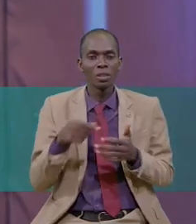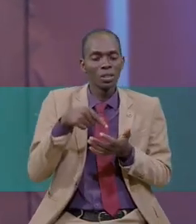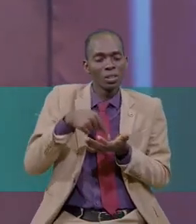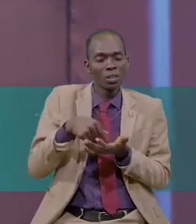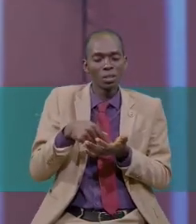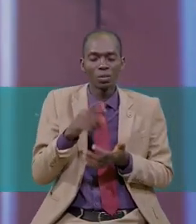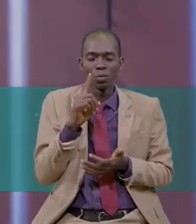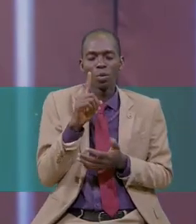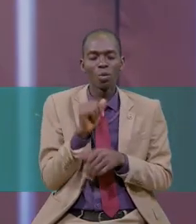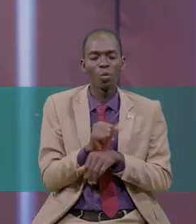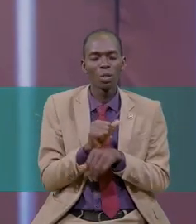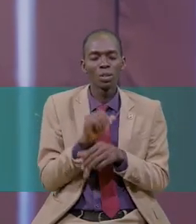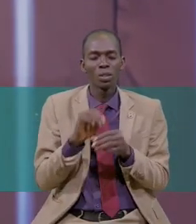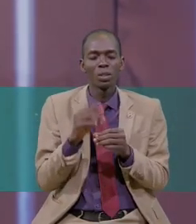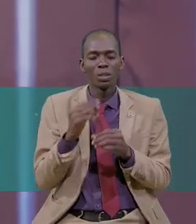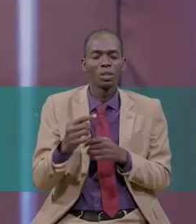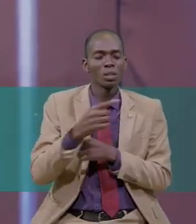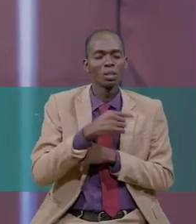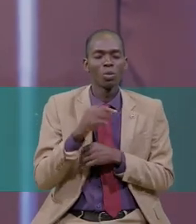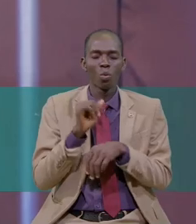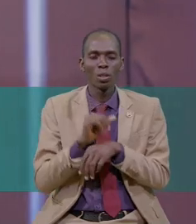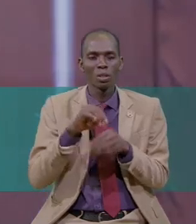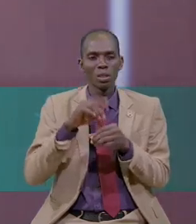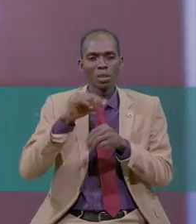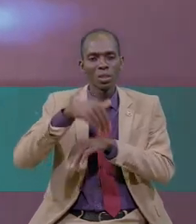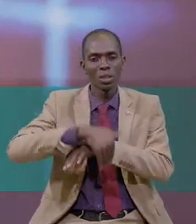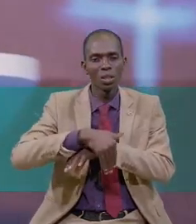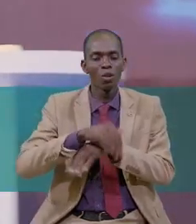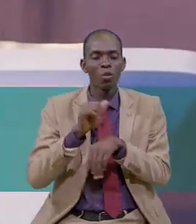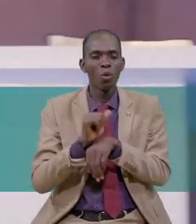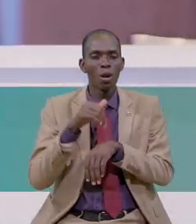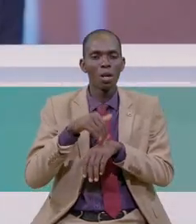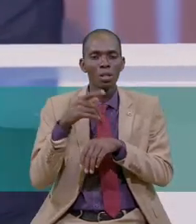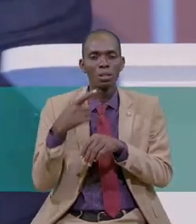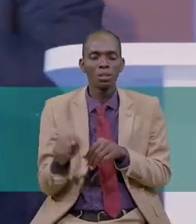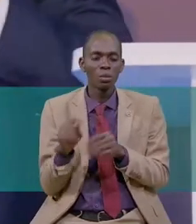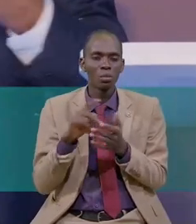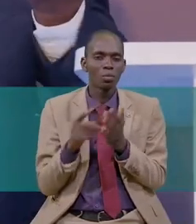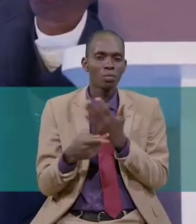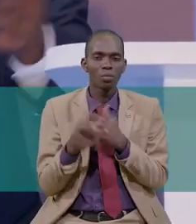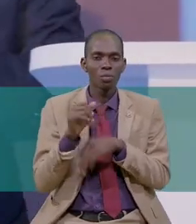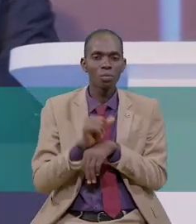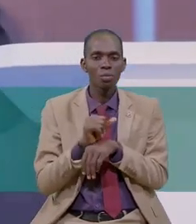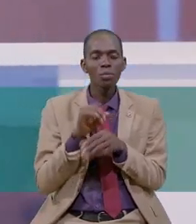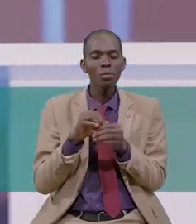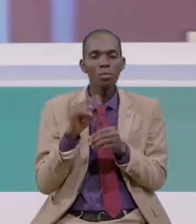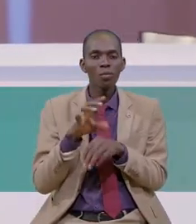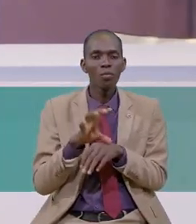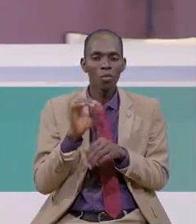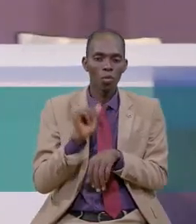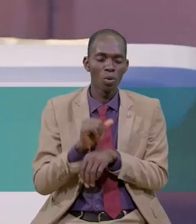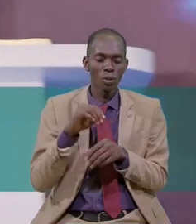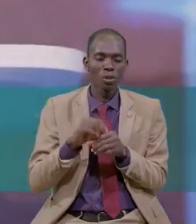Cette puissance marche dans la journée, elle marche dans la nuit. Elle fonctionne à la croisade, elle fonctionne à l'église, elle fonctionne dans ta